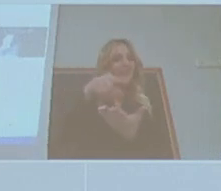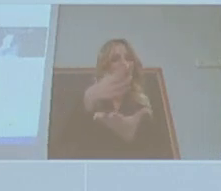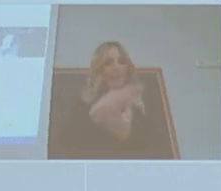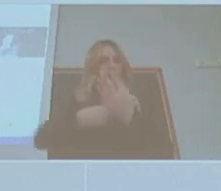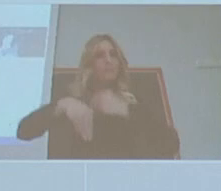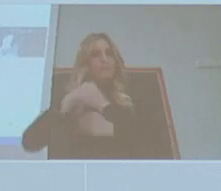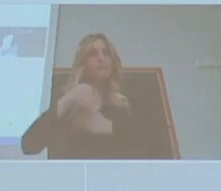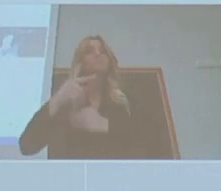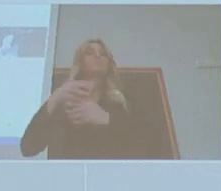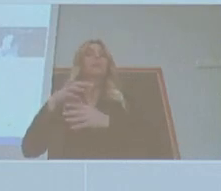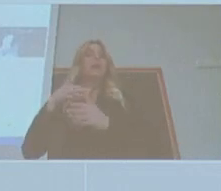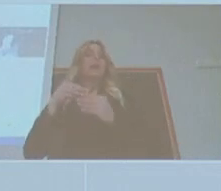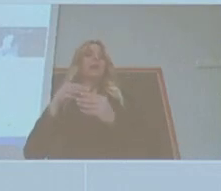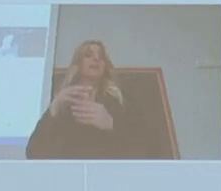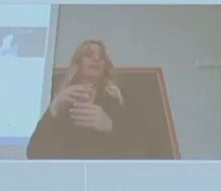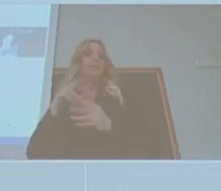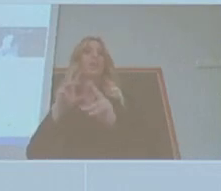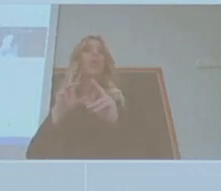in nuovi cicli produttivi.